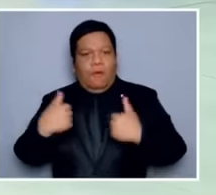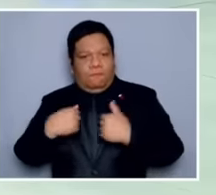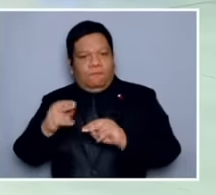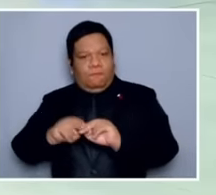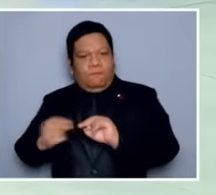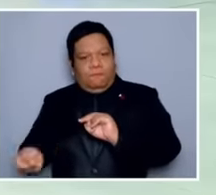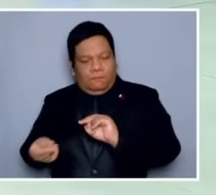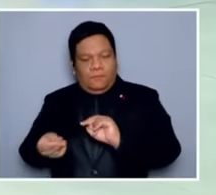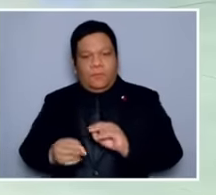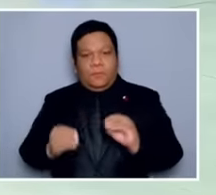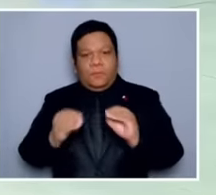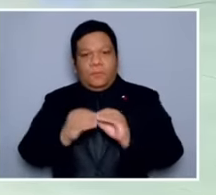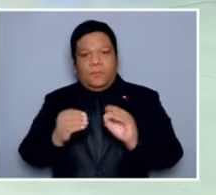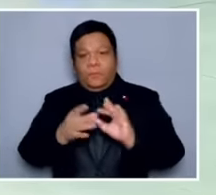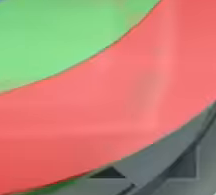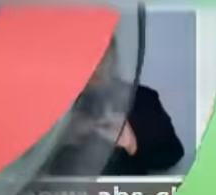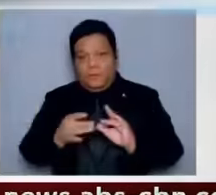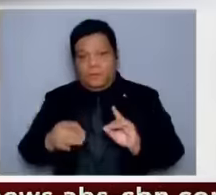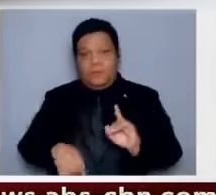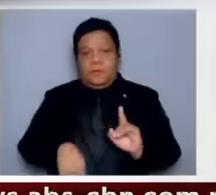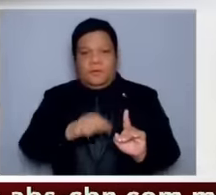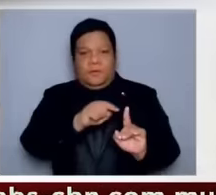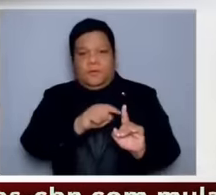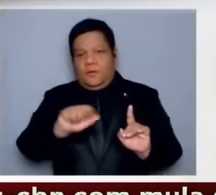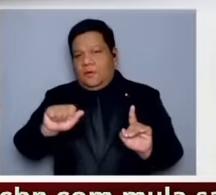Nagpapatrol Alvin El Chico.